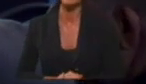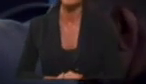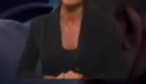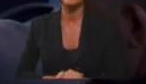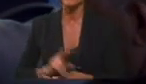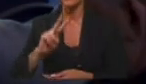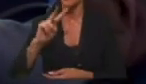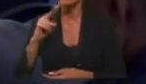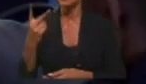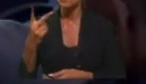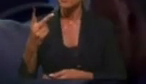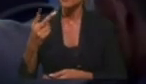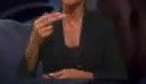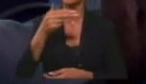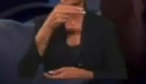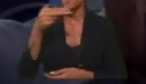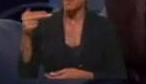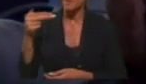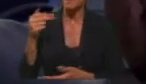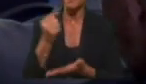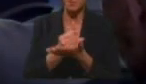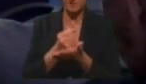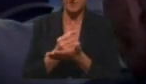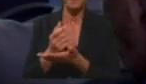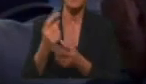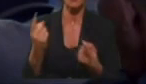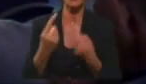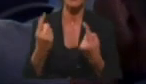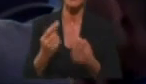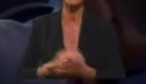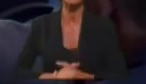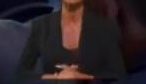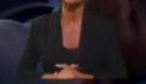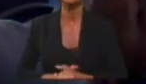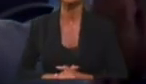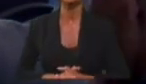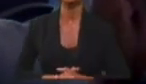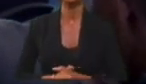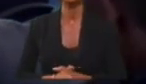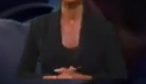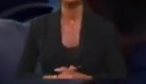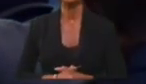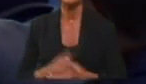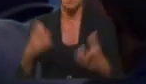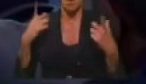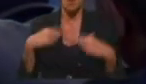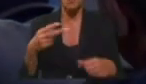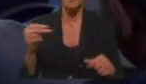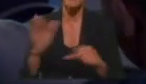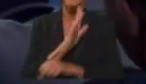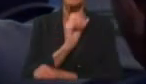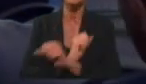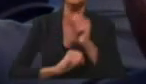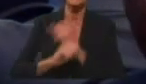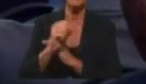No i drugi taki przypadek, no to jest przypadek osób z niepełnosprawnością